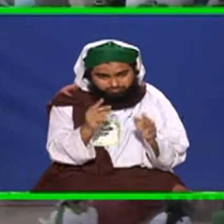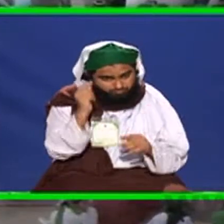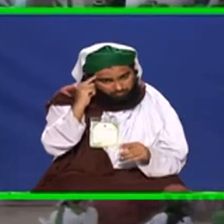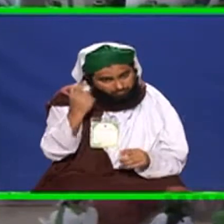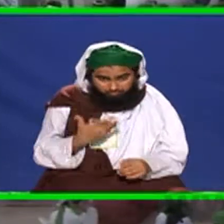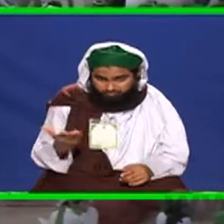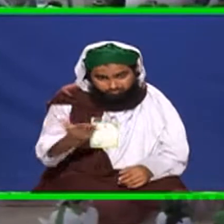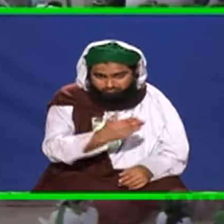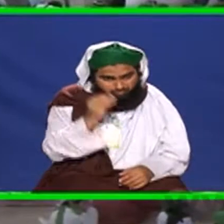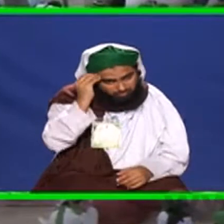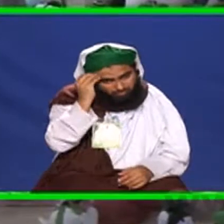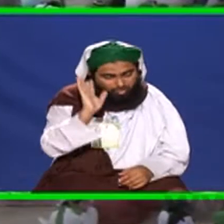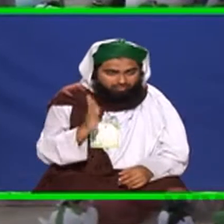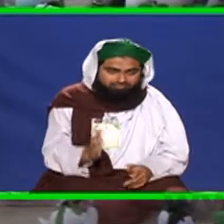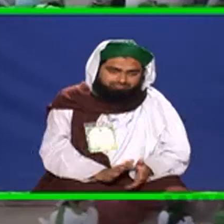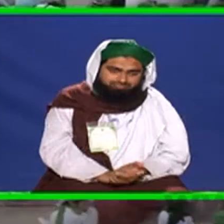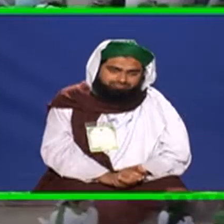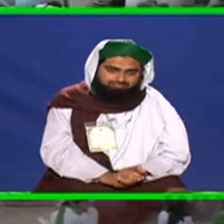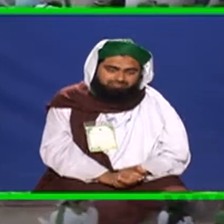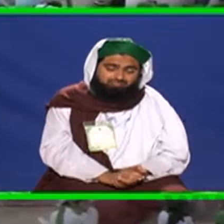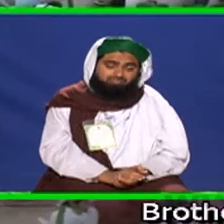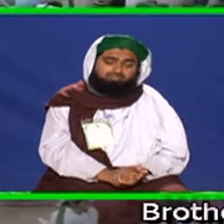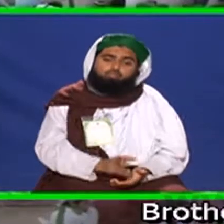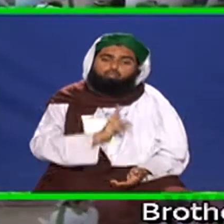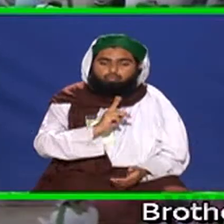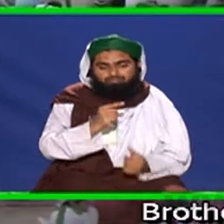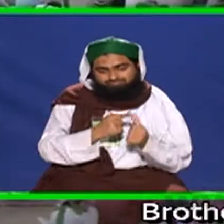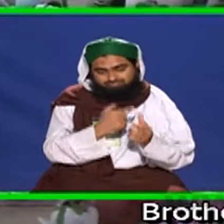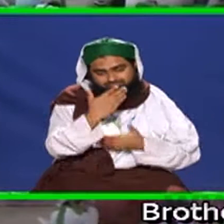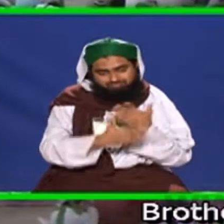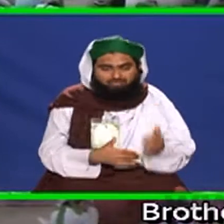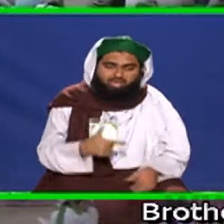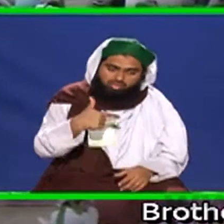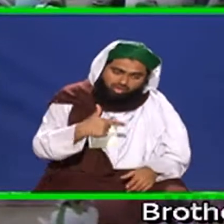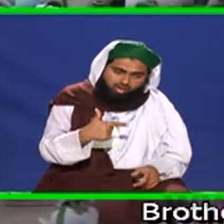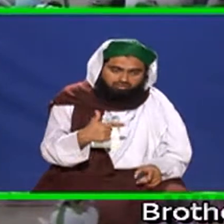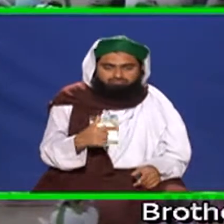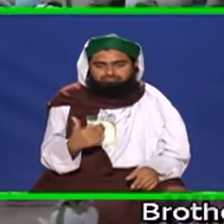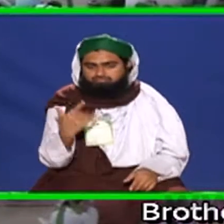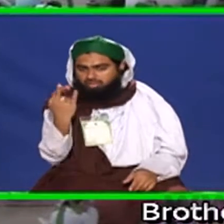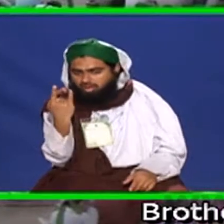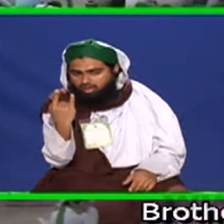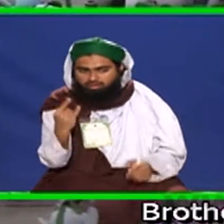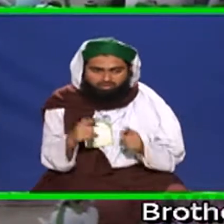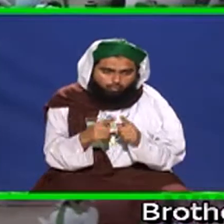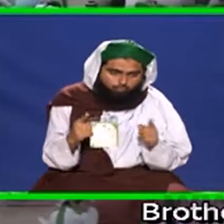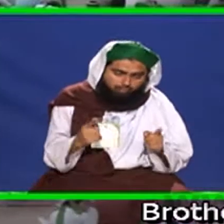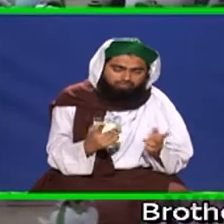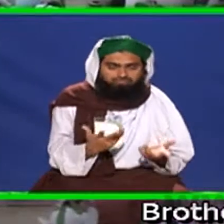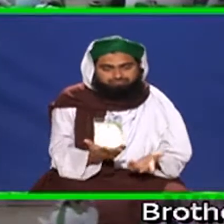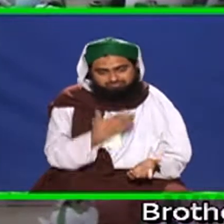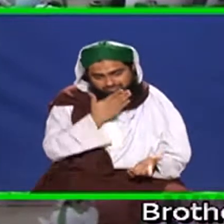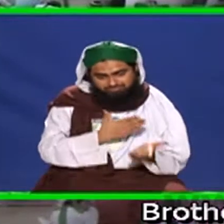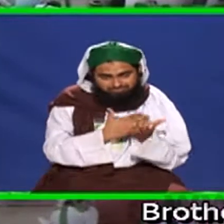माशाअल्लाह, बड़े समझदार है। दुनिया की मिसाल में फौरन समझ लेते हैं। तो यही जवाब 7 और 11 का जिस भाई ने किया कि मैं